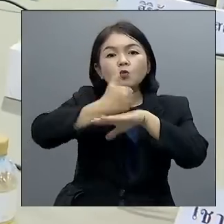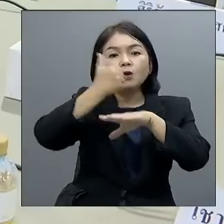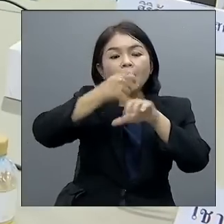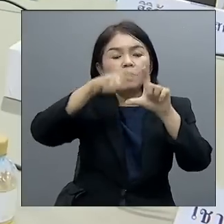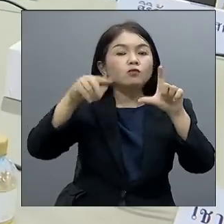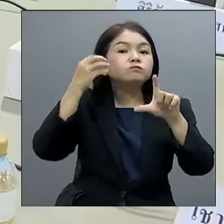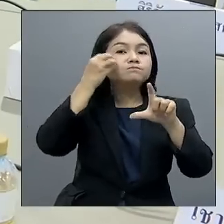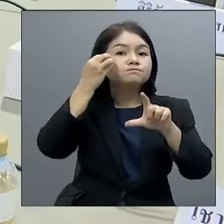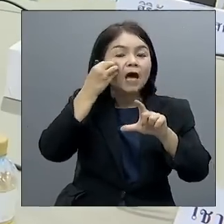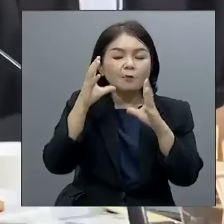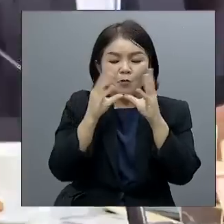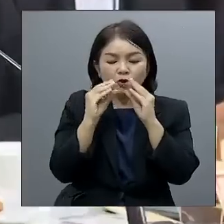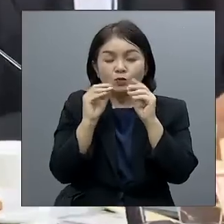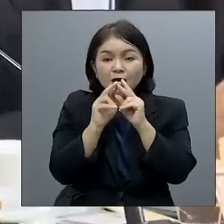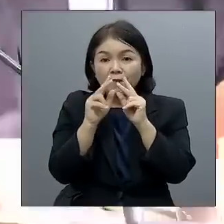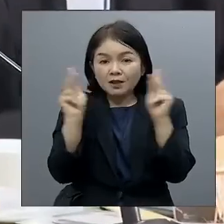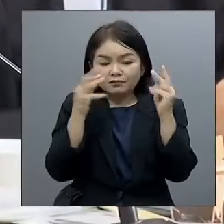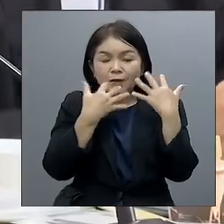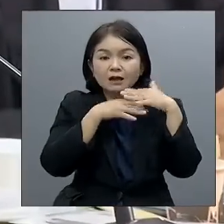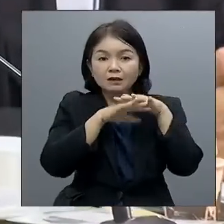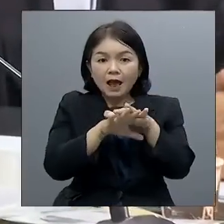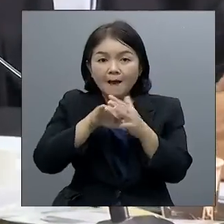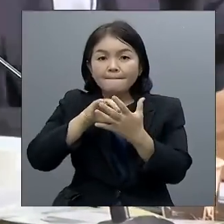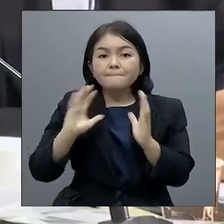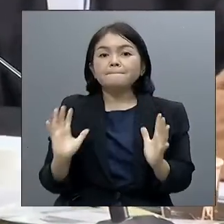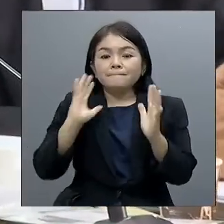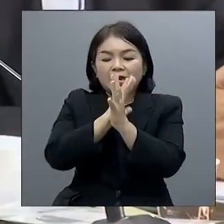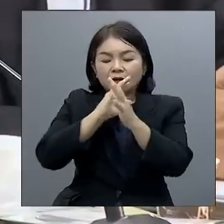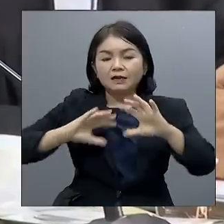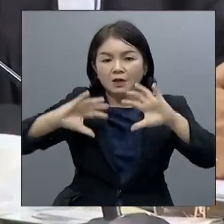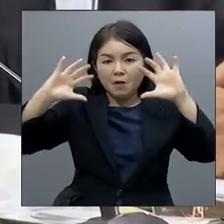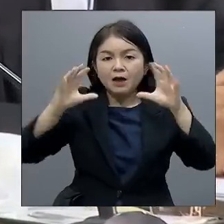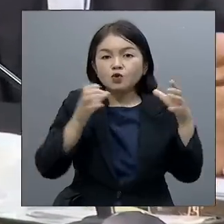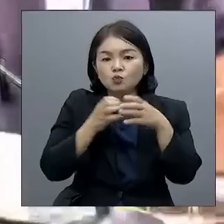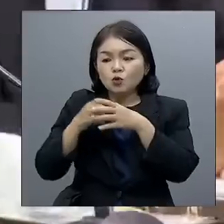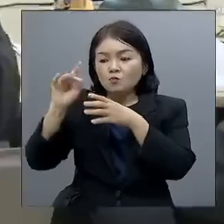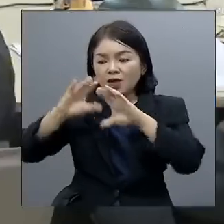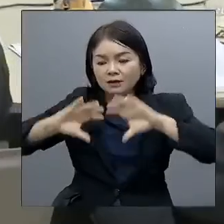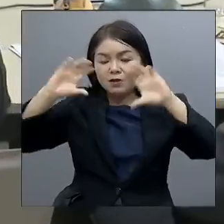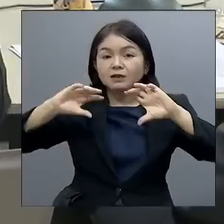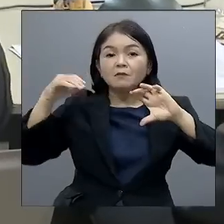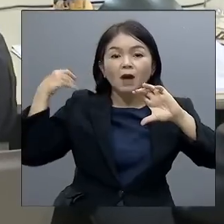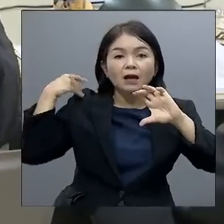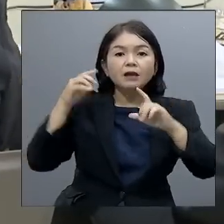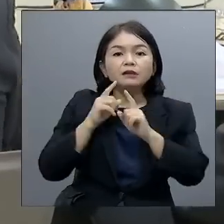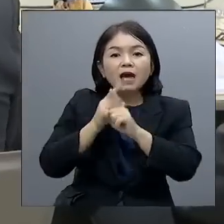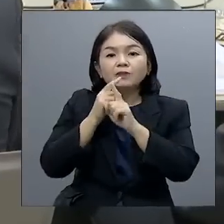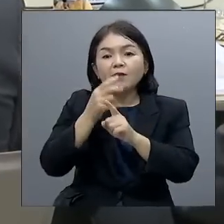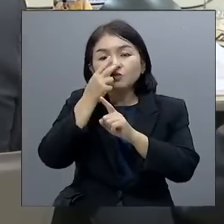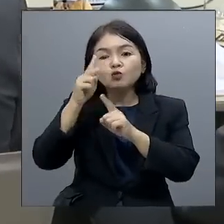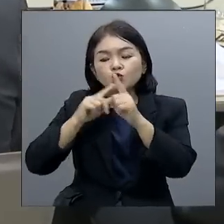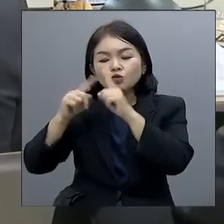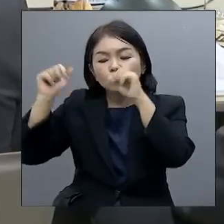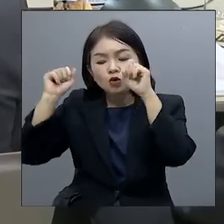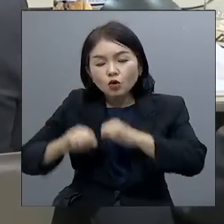หน้าพรรคก้าวไกลเรียกประชุมคณะกรรมการประสานงานเปลี่ยนผ่านรัฐบาลพรรคการเมือง 8พรรคเพื่อติดตามความคืบหน้าในการขับเคลื่อนข้อตกลง